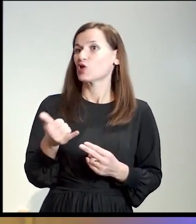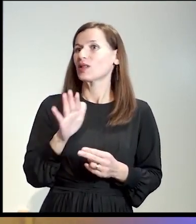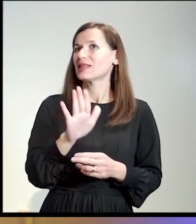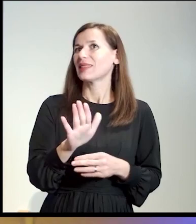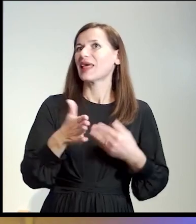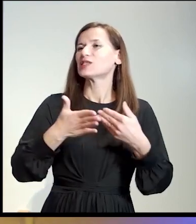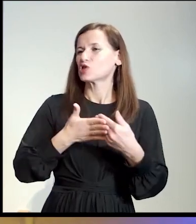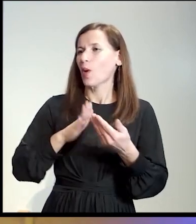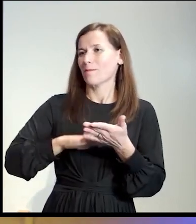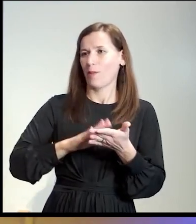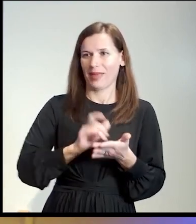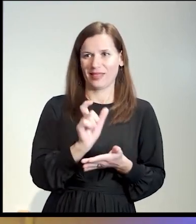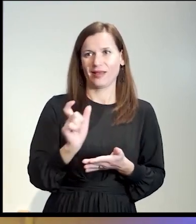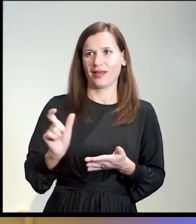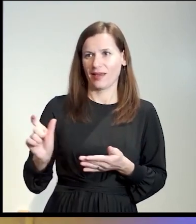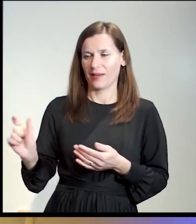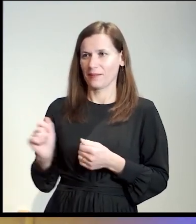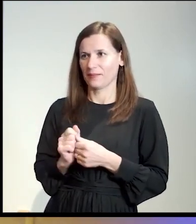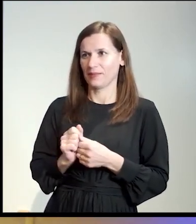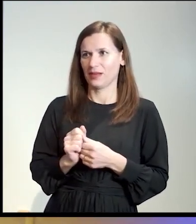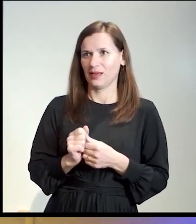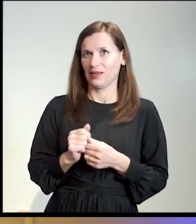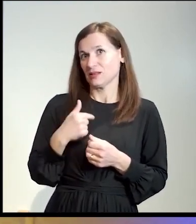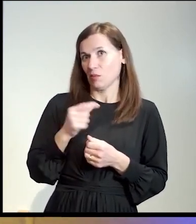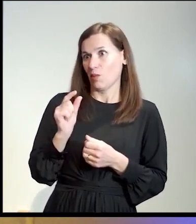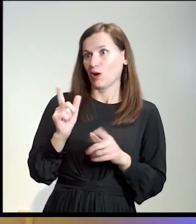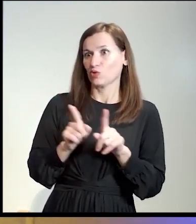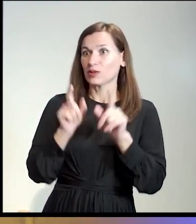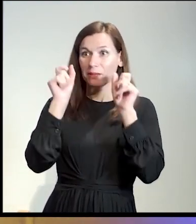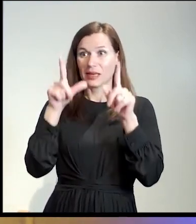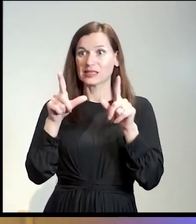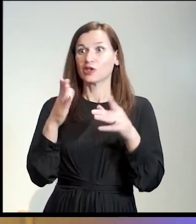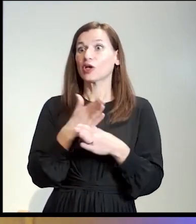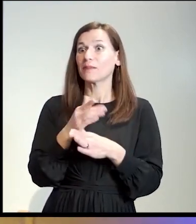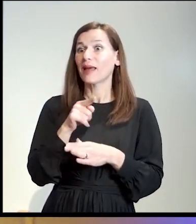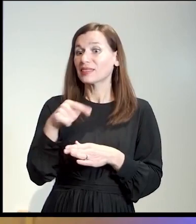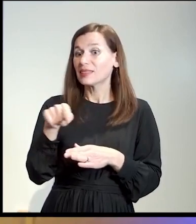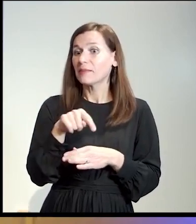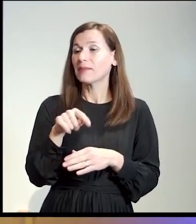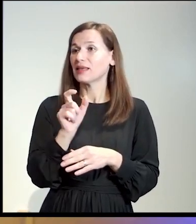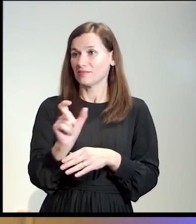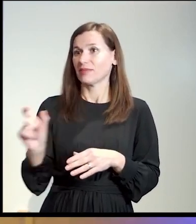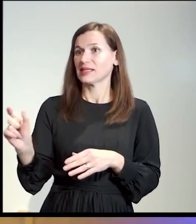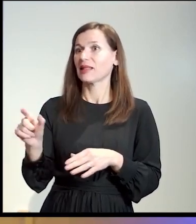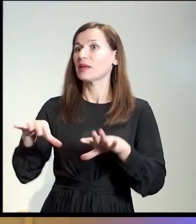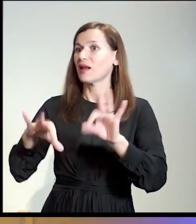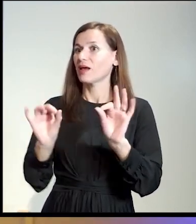sopomenke. In bil tudi malo presenečen, ker med njimi najdemo tudi